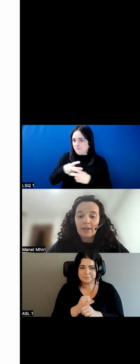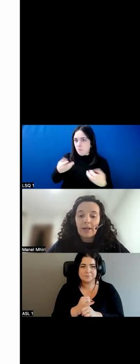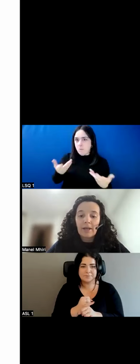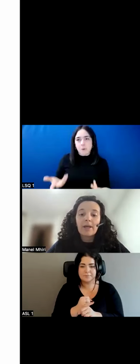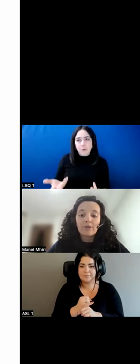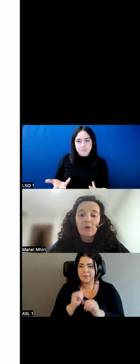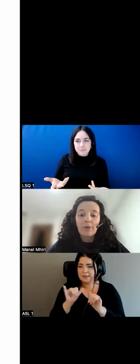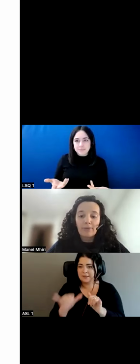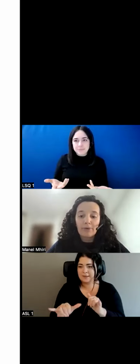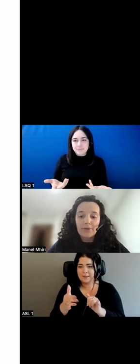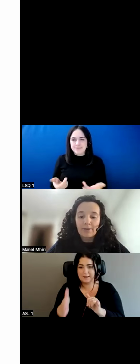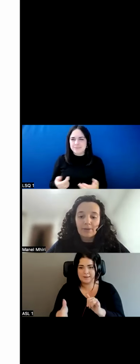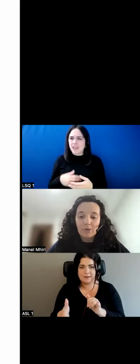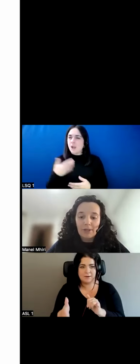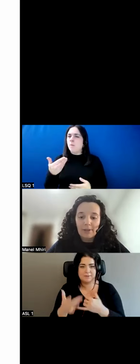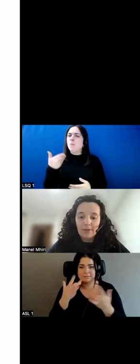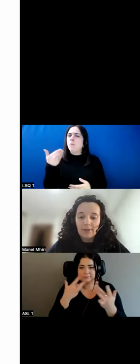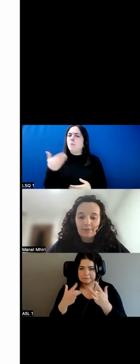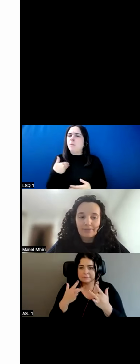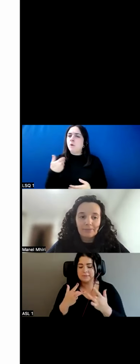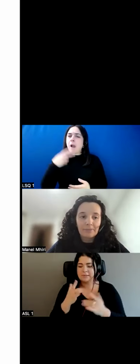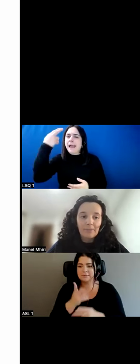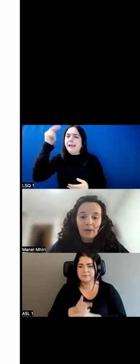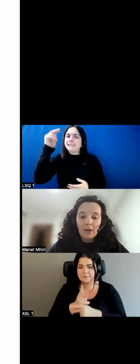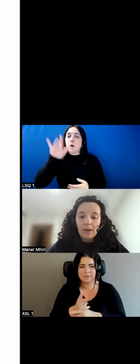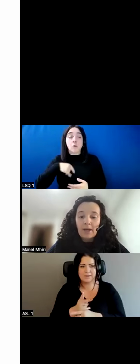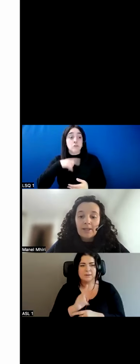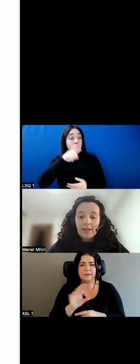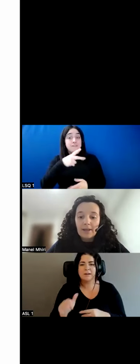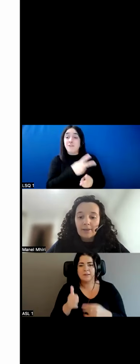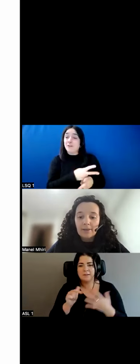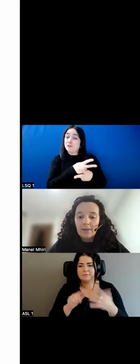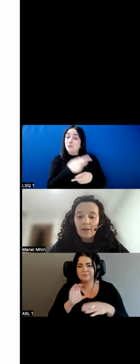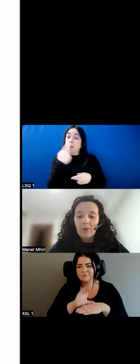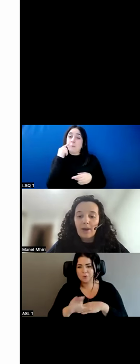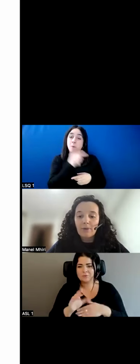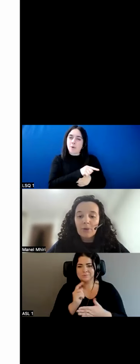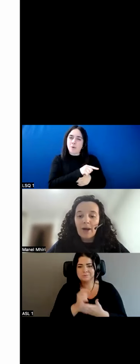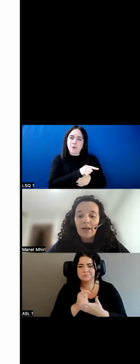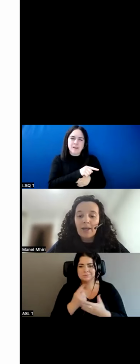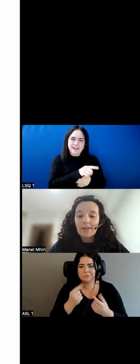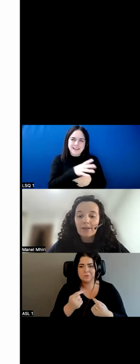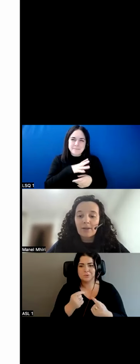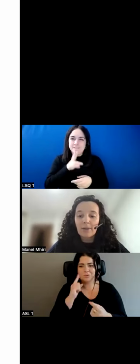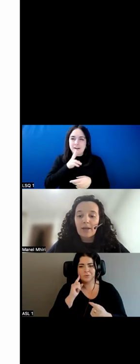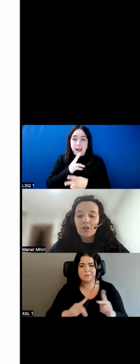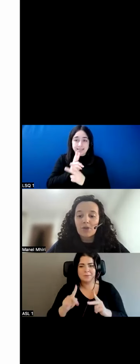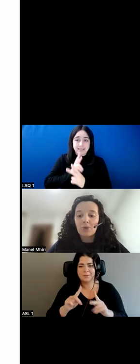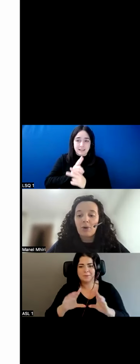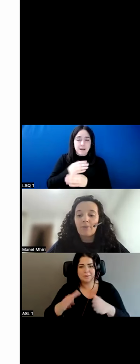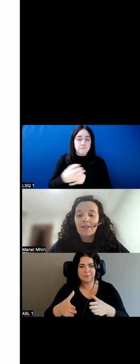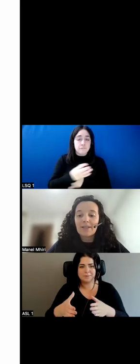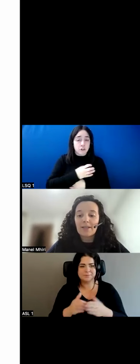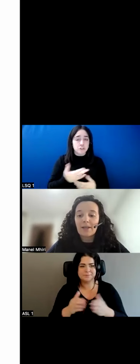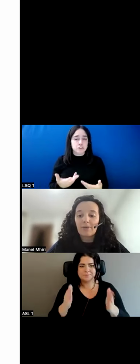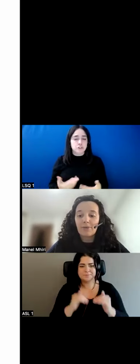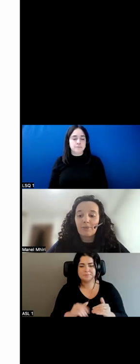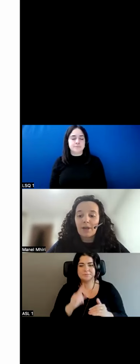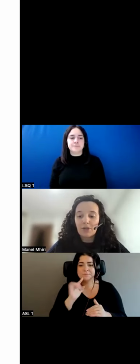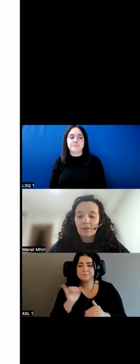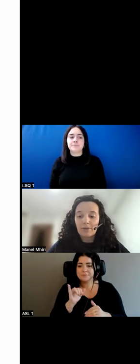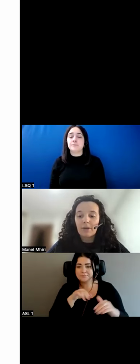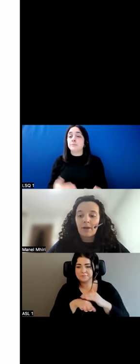avec pour seule excuse que c'est pour recevoir des soins de santé. Ils ont d'autres traitements qui sont forcés. Ensuite, on a